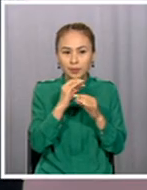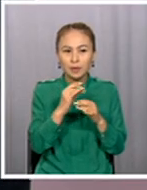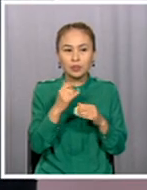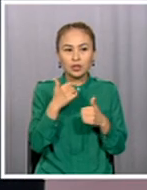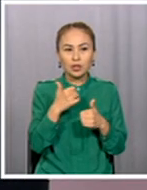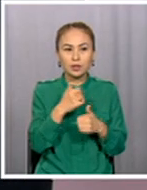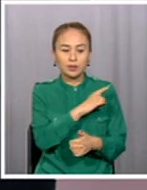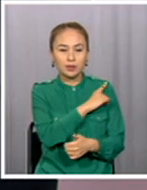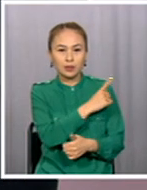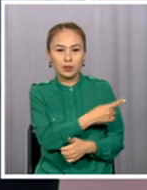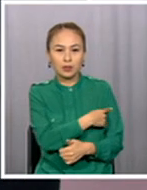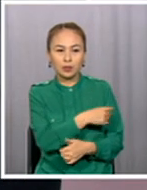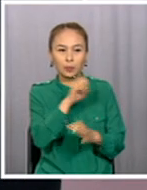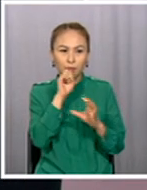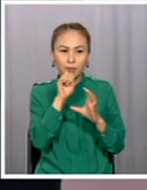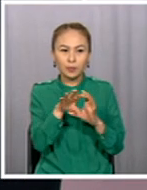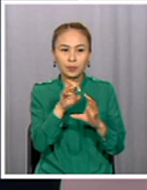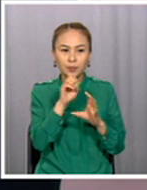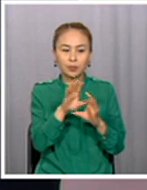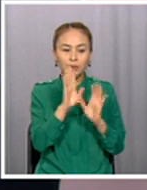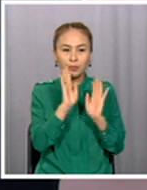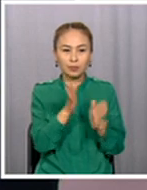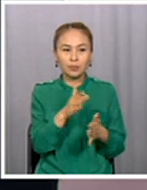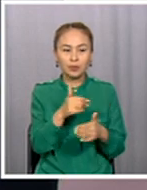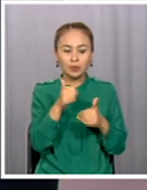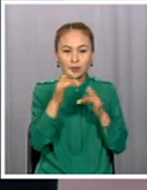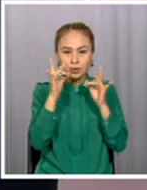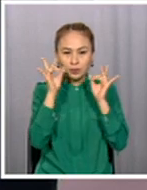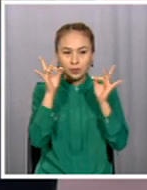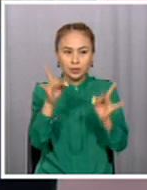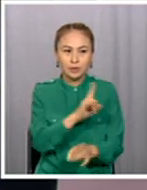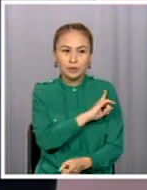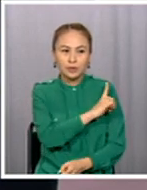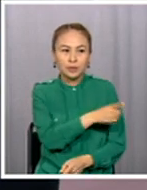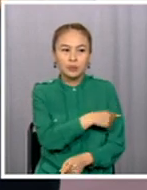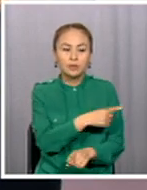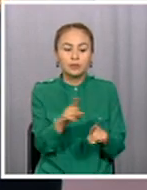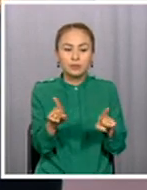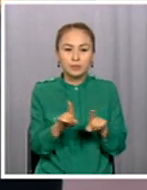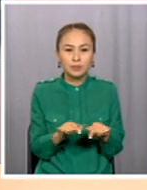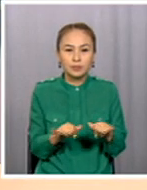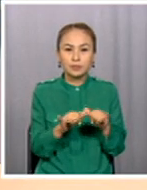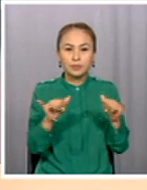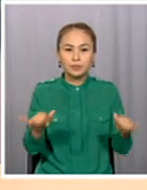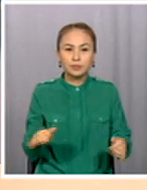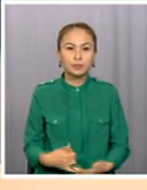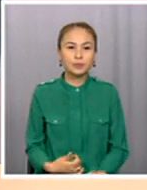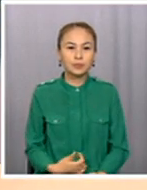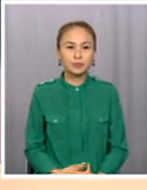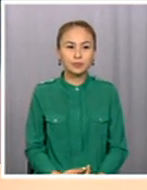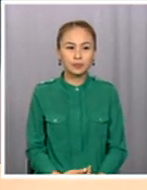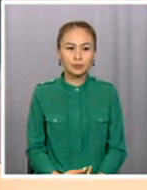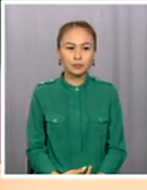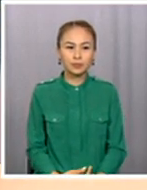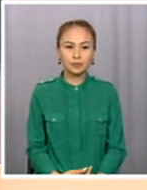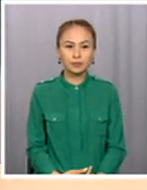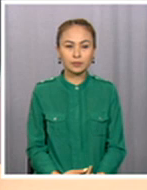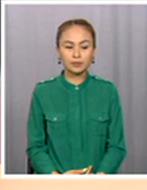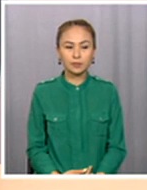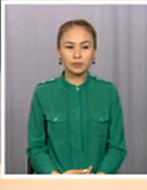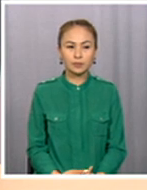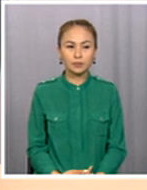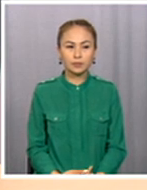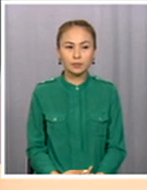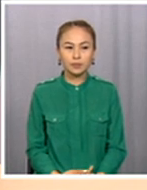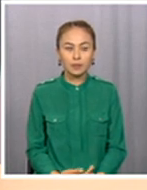жақсырақ үрлесек, одан шығатын дыбыстың қаттылығы да күшейе түседі. Ал егер